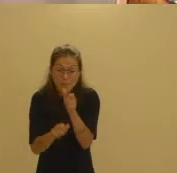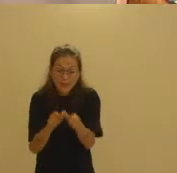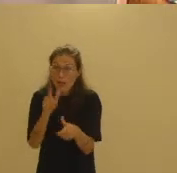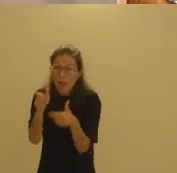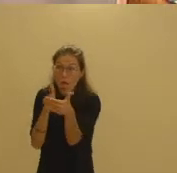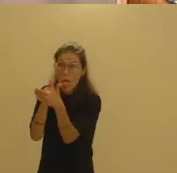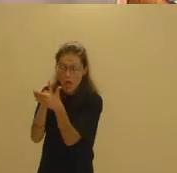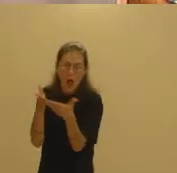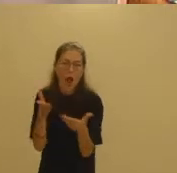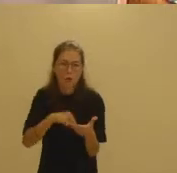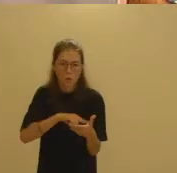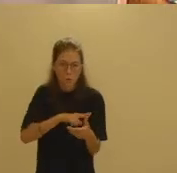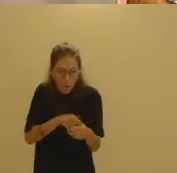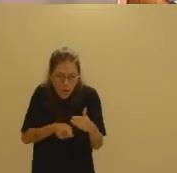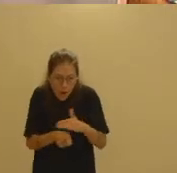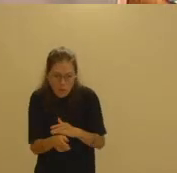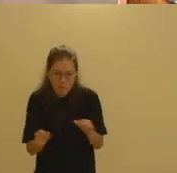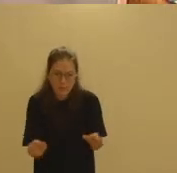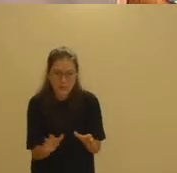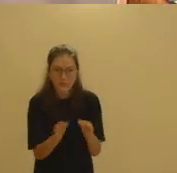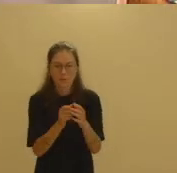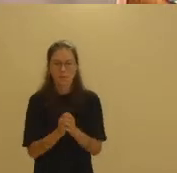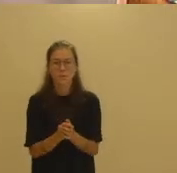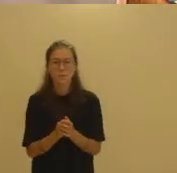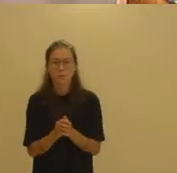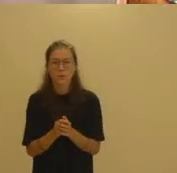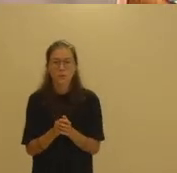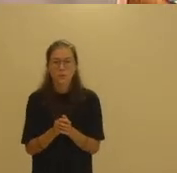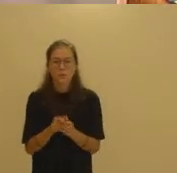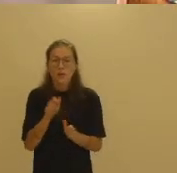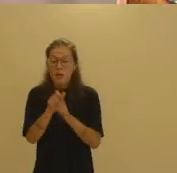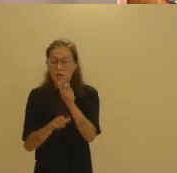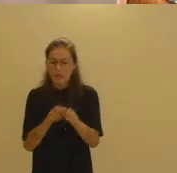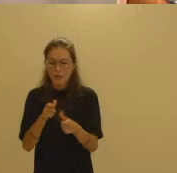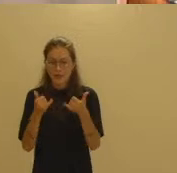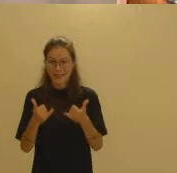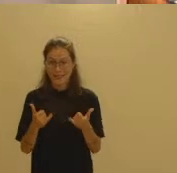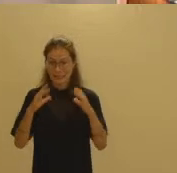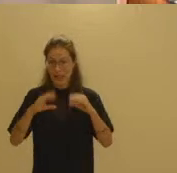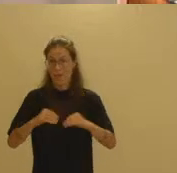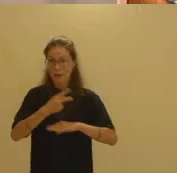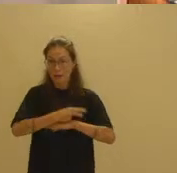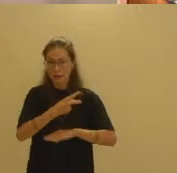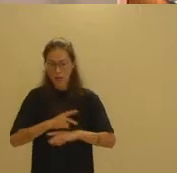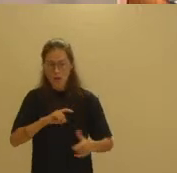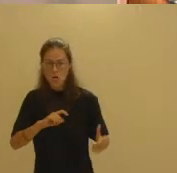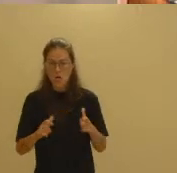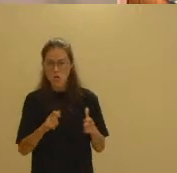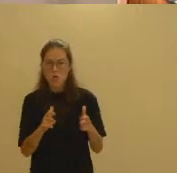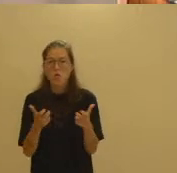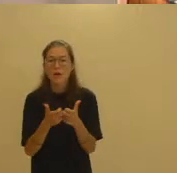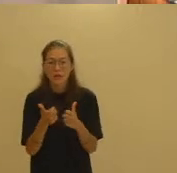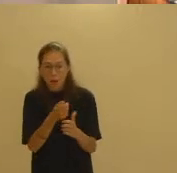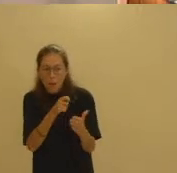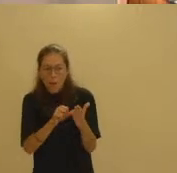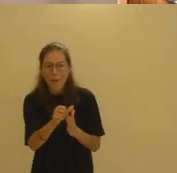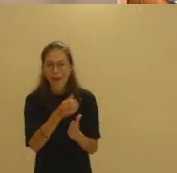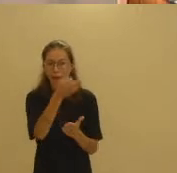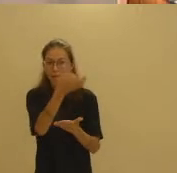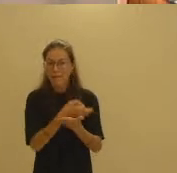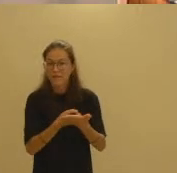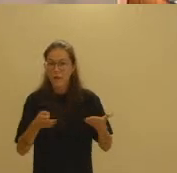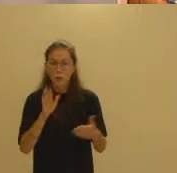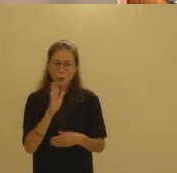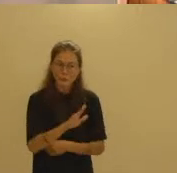accès. Le nombre des ménages endaillés en difficulté au moment du paiement des factures d'énergie ou d'eau est en augmentation et le montant des